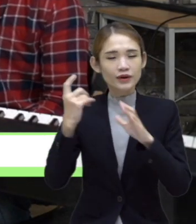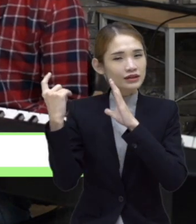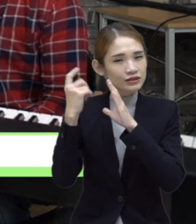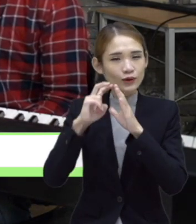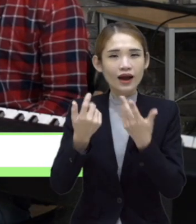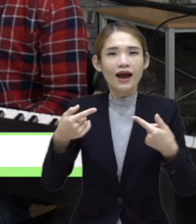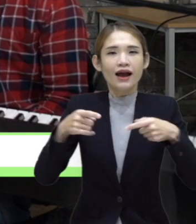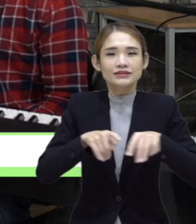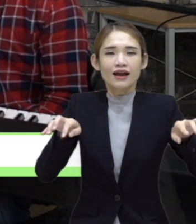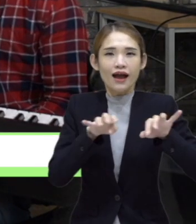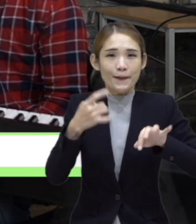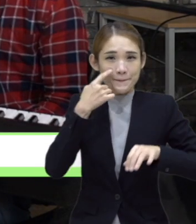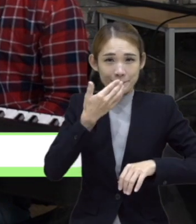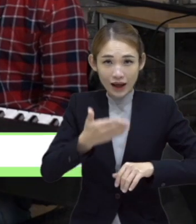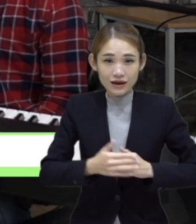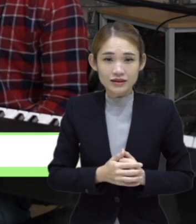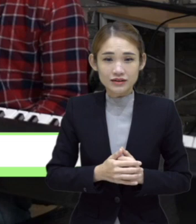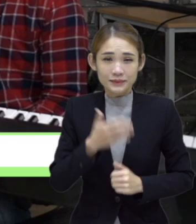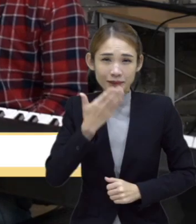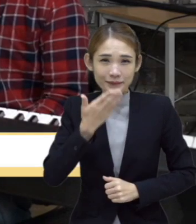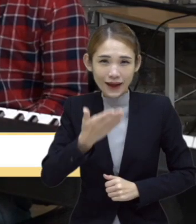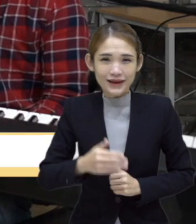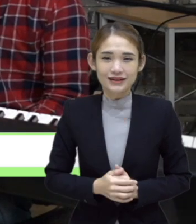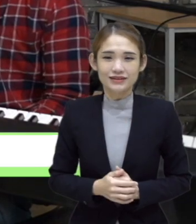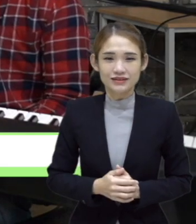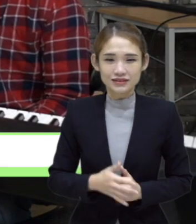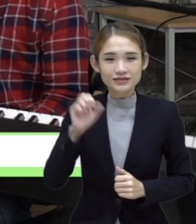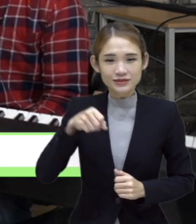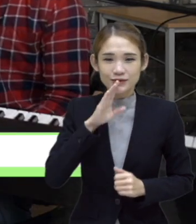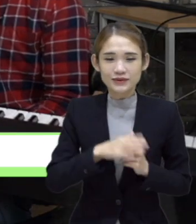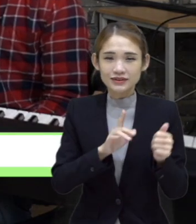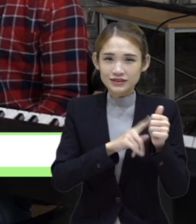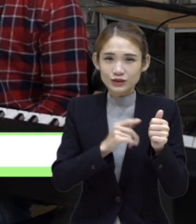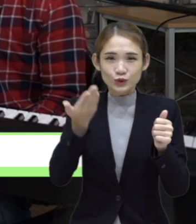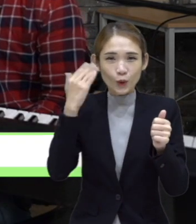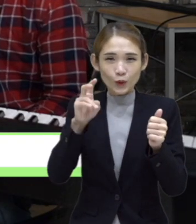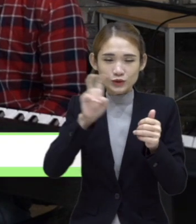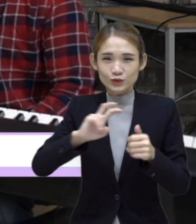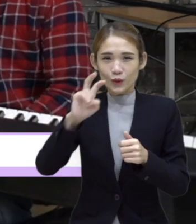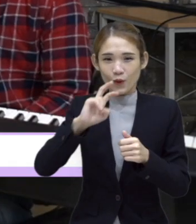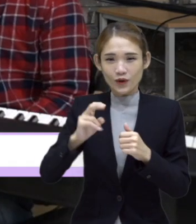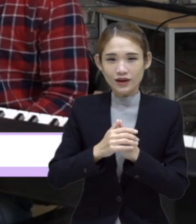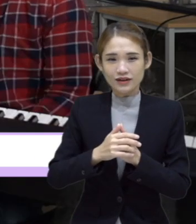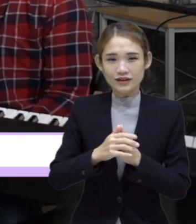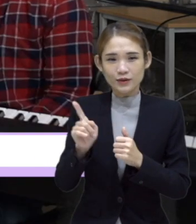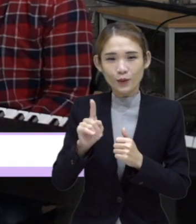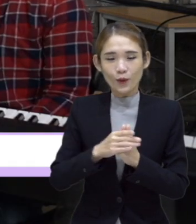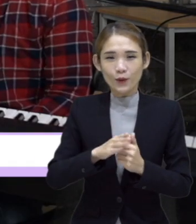바로 딱 따라서 건반 쳐볼 수 있나 네. 이런 거 가능할까요 명수 씨? 해보죠. 뭐. 어 그러면 명수 씨가 네. 요즘 노래 잘 모르거든요. 아 요즘